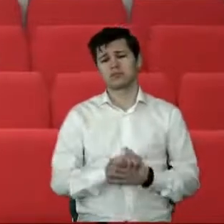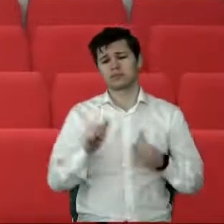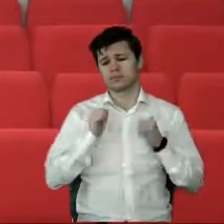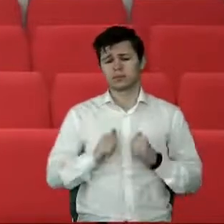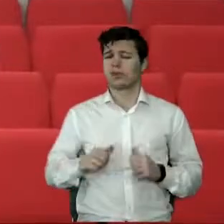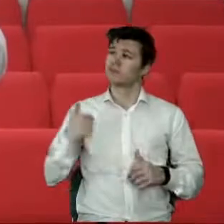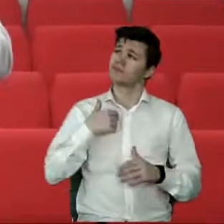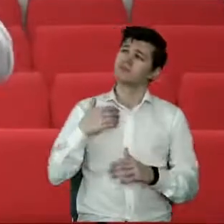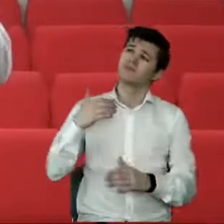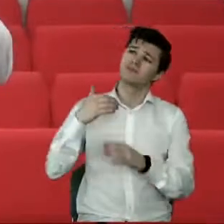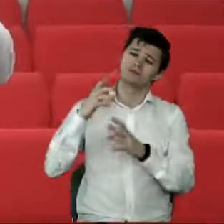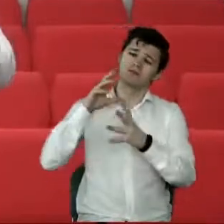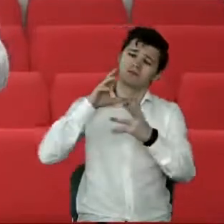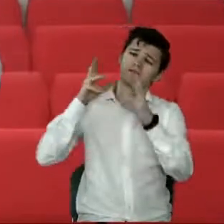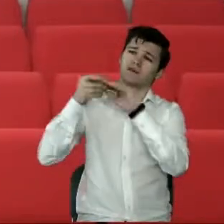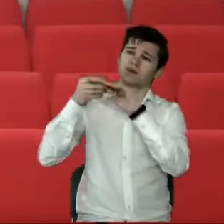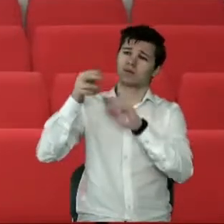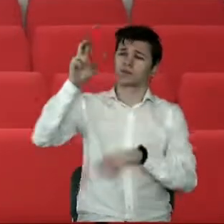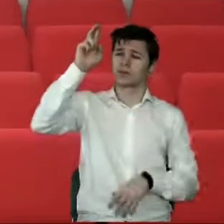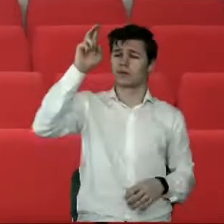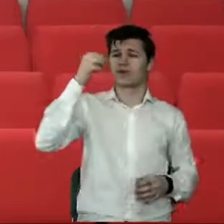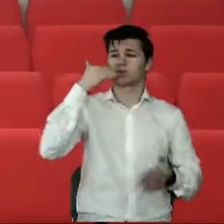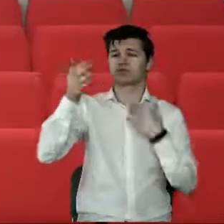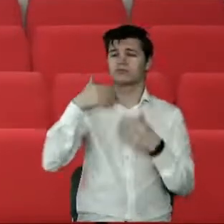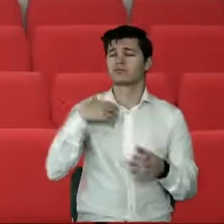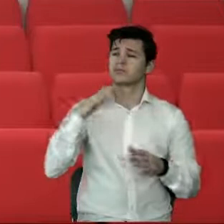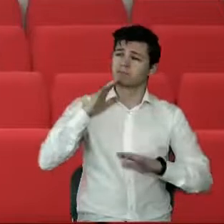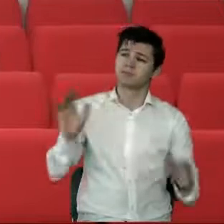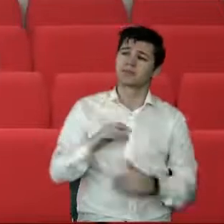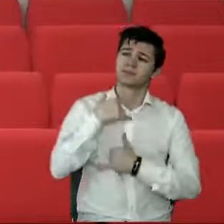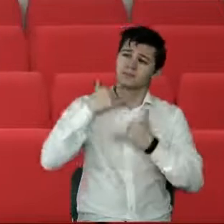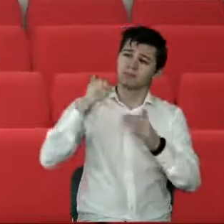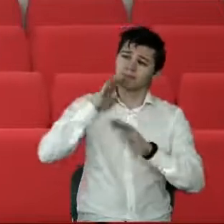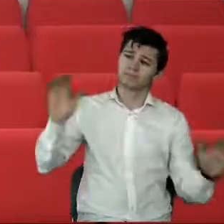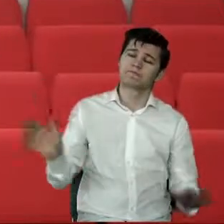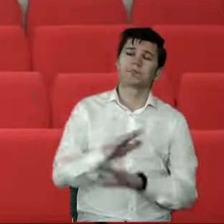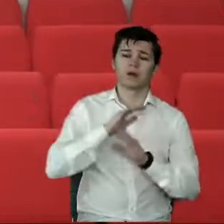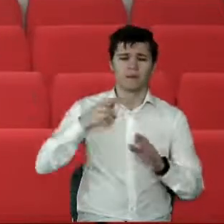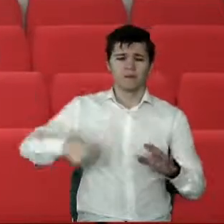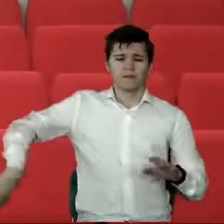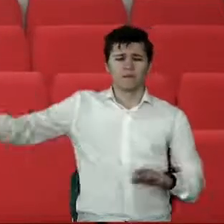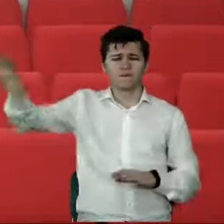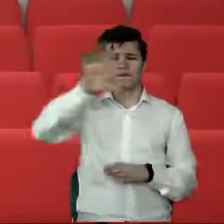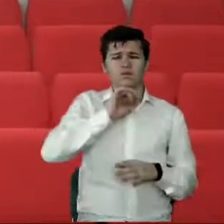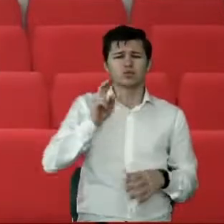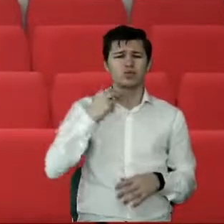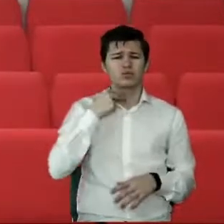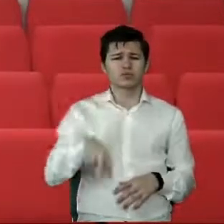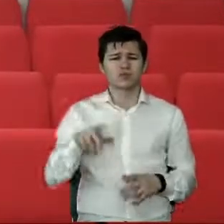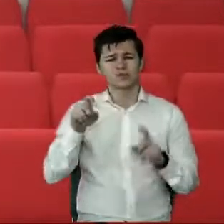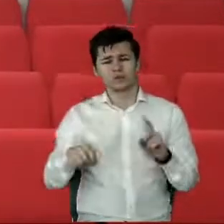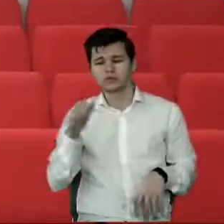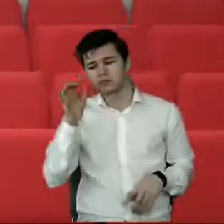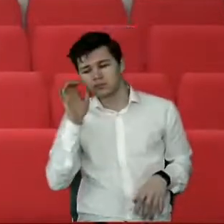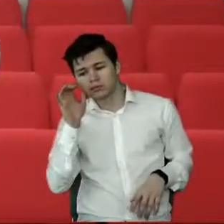в единении с Богом. И остальные, написано, слушали их. И по их пению, по их молитве поколебалось